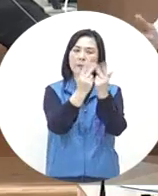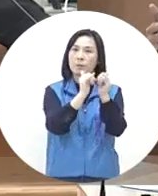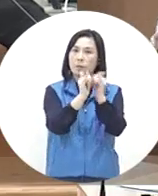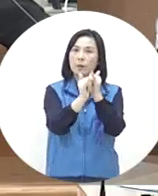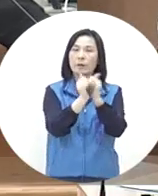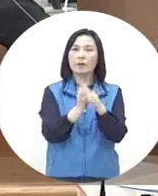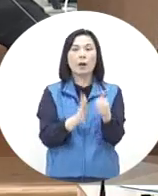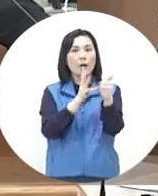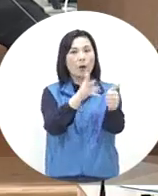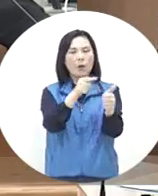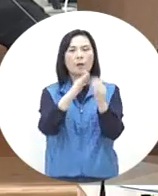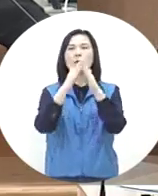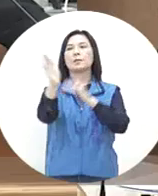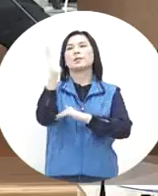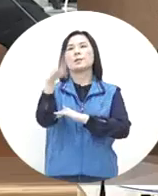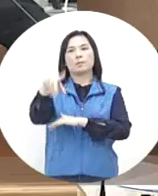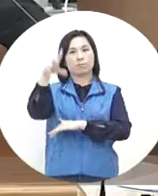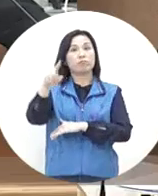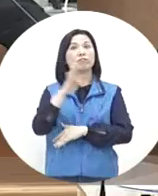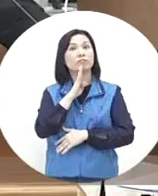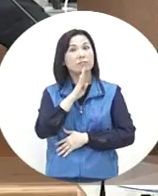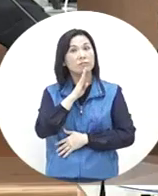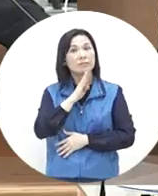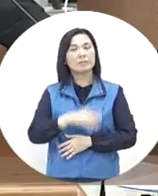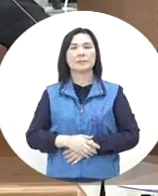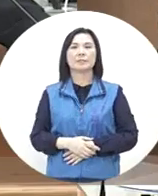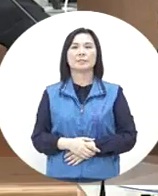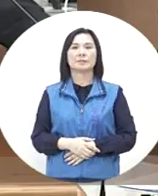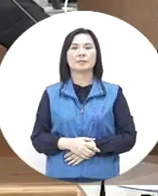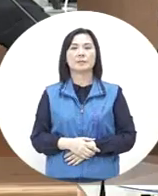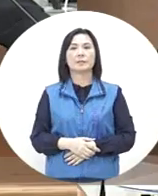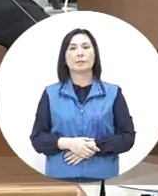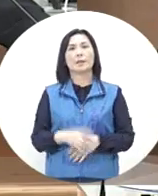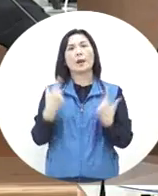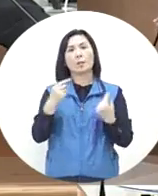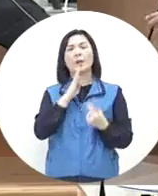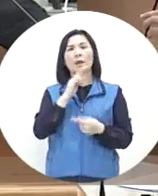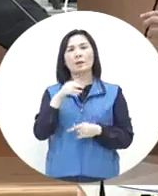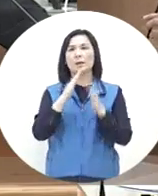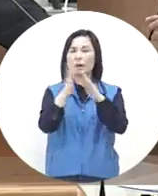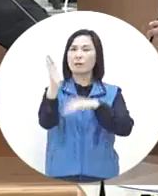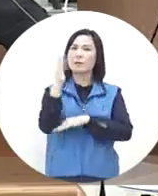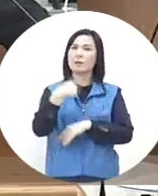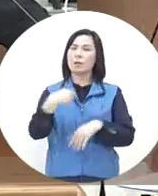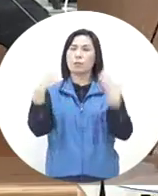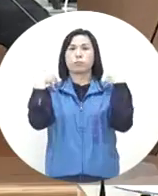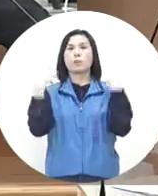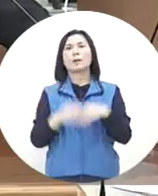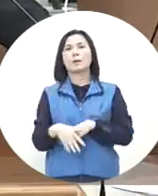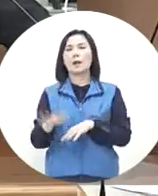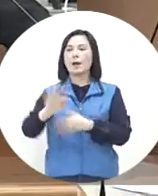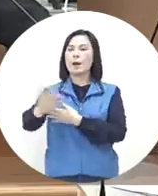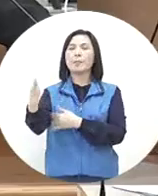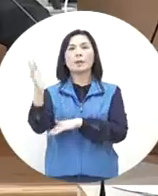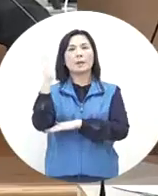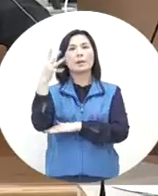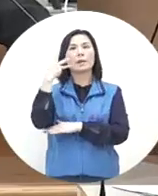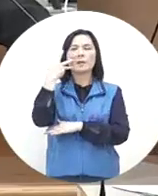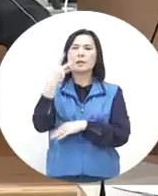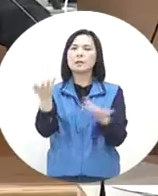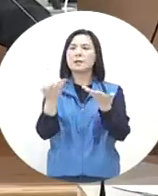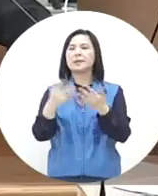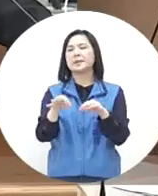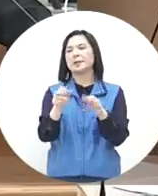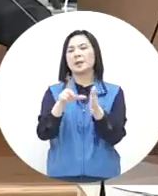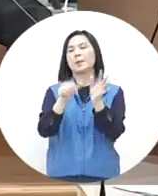你都是以市政为优先，对不对？ 本来就市政才是我的职责啊，问那个政治议题其实浪费时